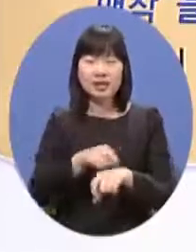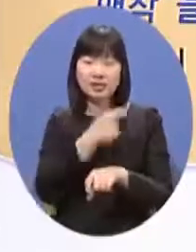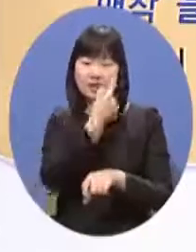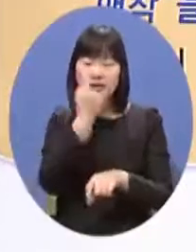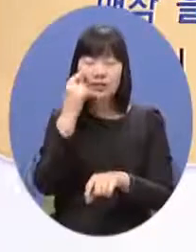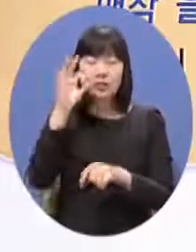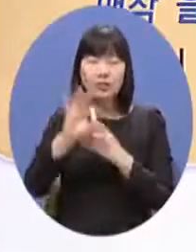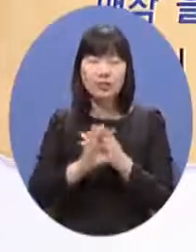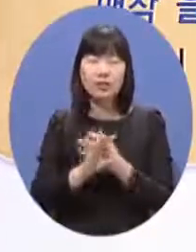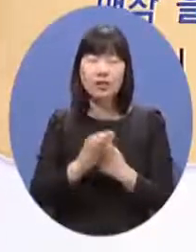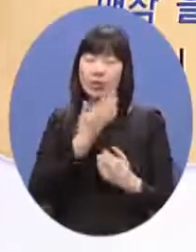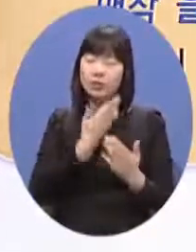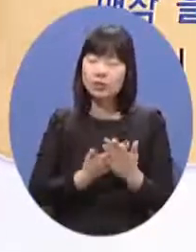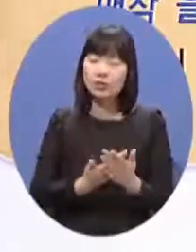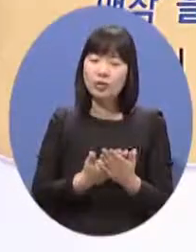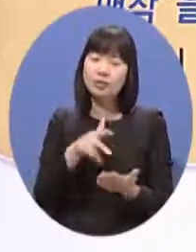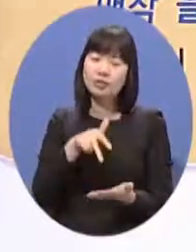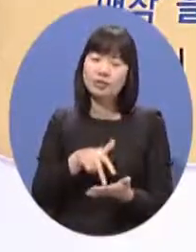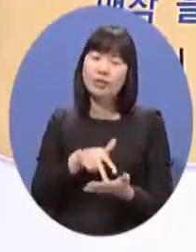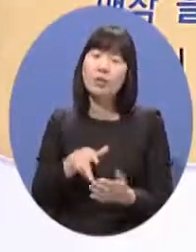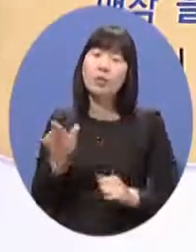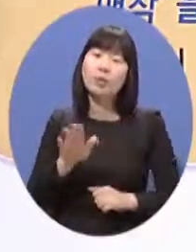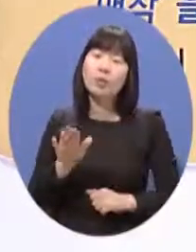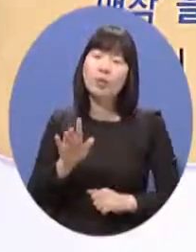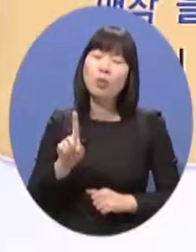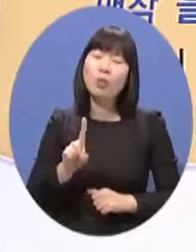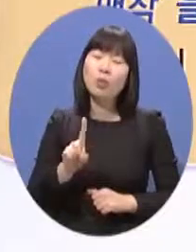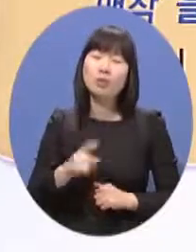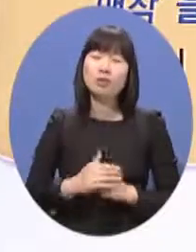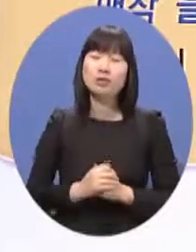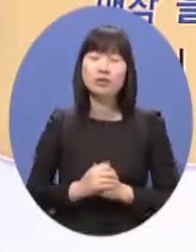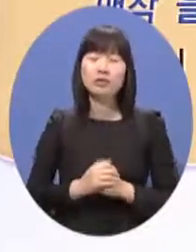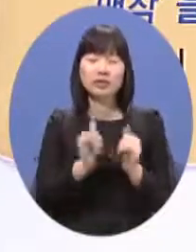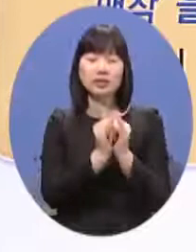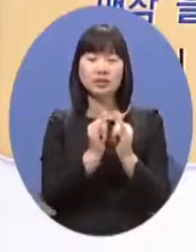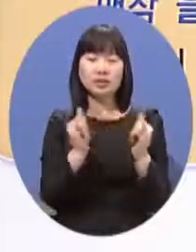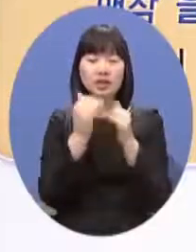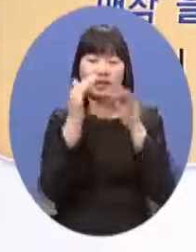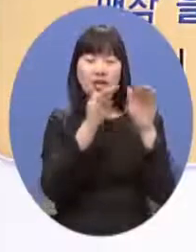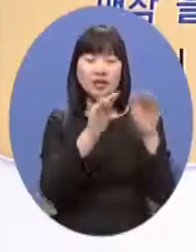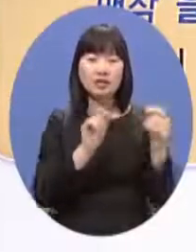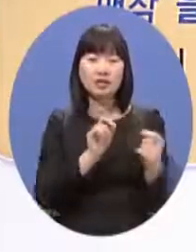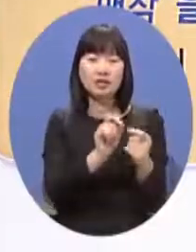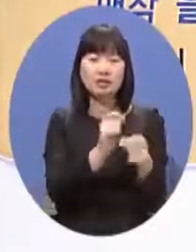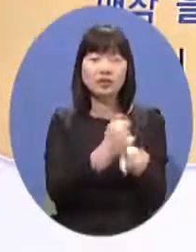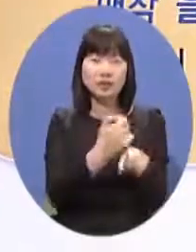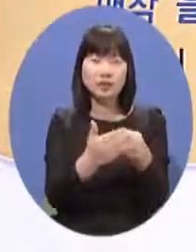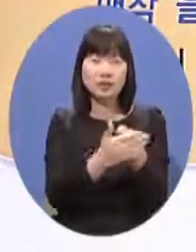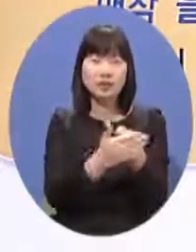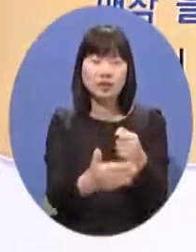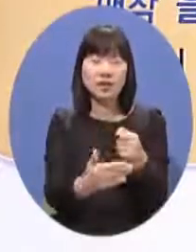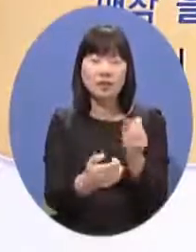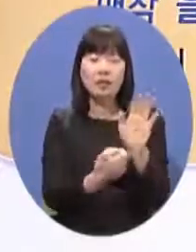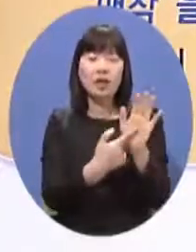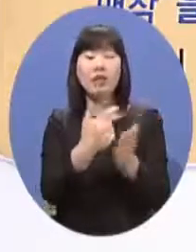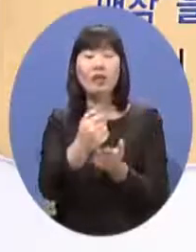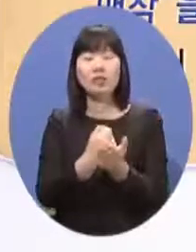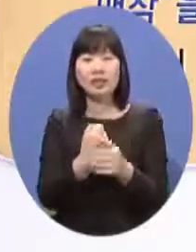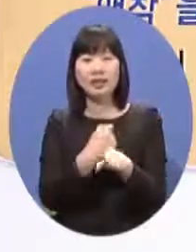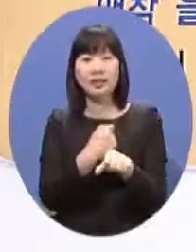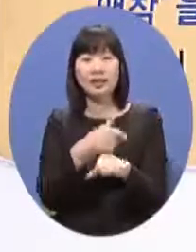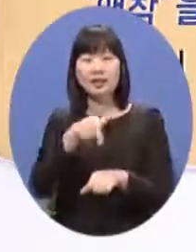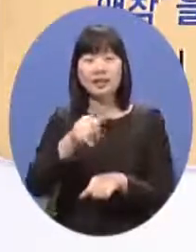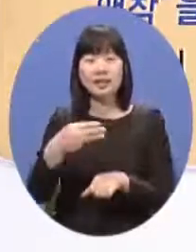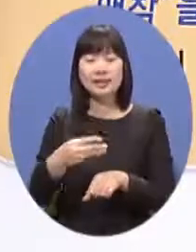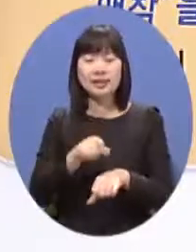중에 굉장히 이렇게 중요한 차원 중에 하나가 그 사람들하게 접근해서 그 반응을 얻으려는 그런